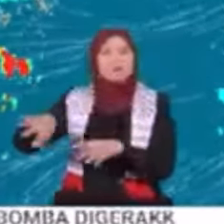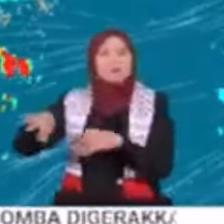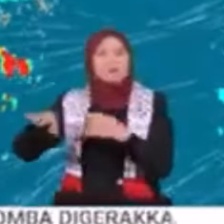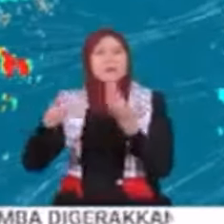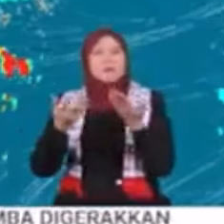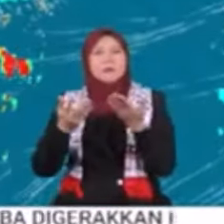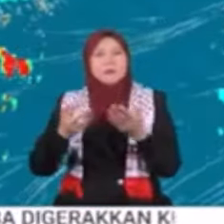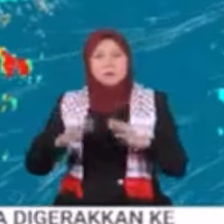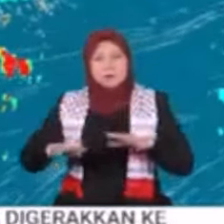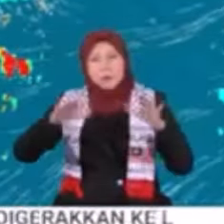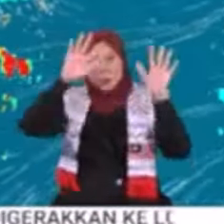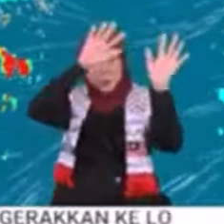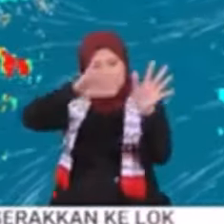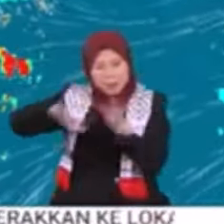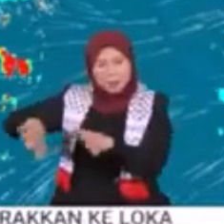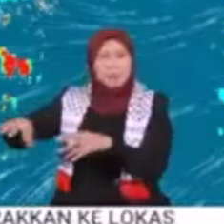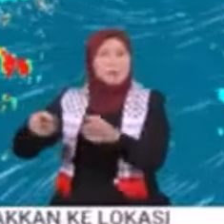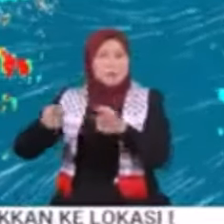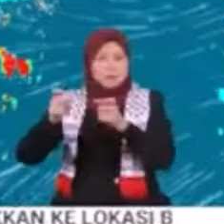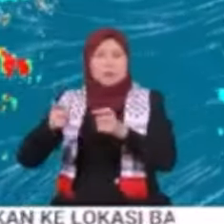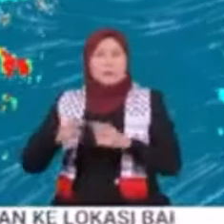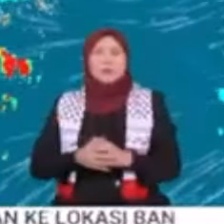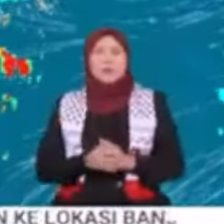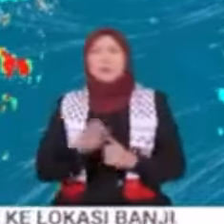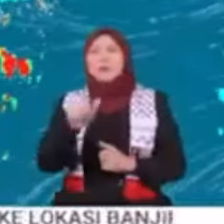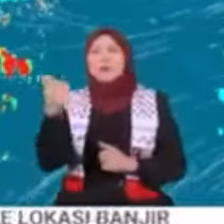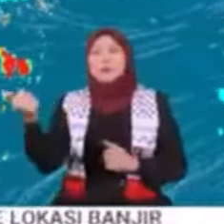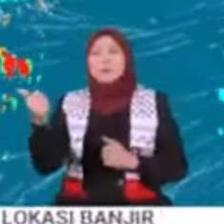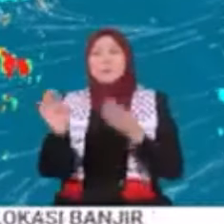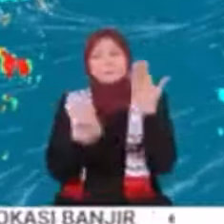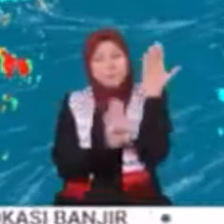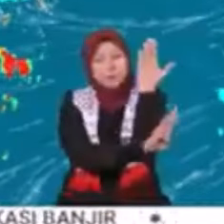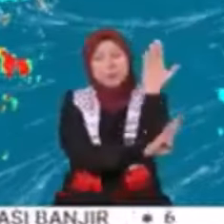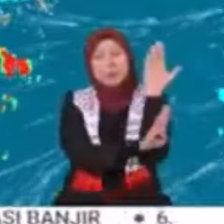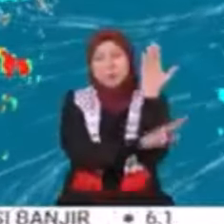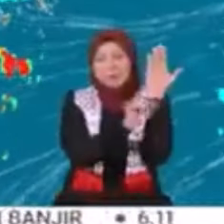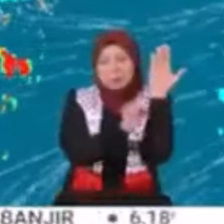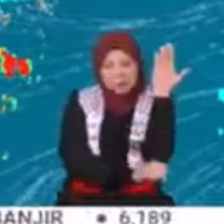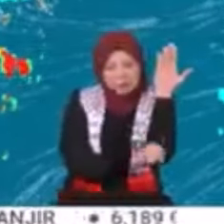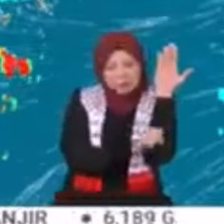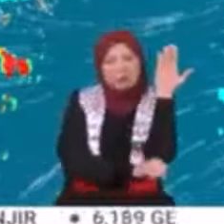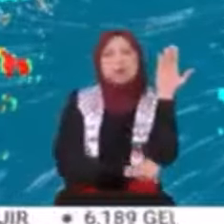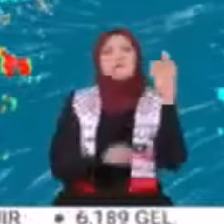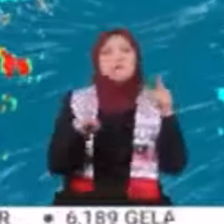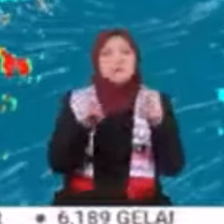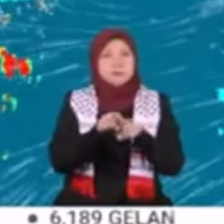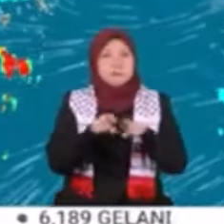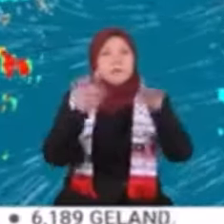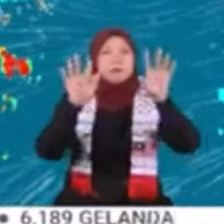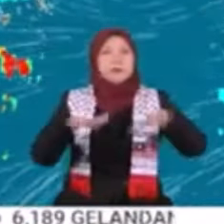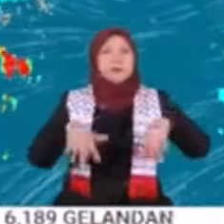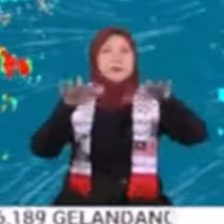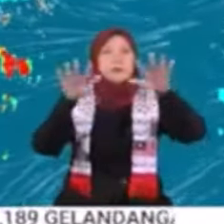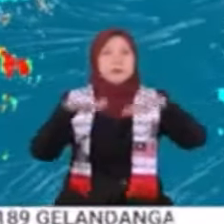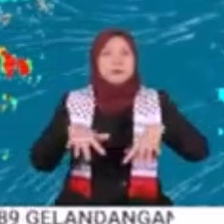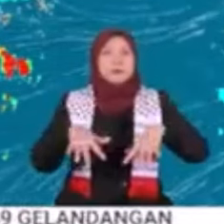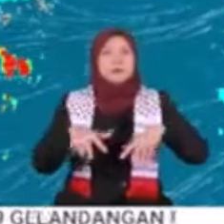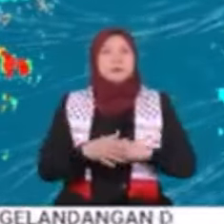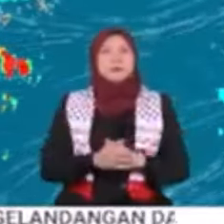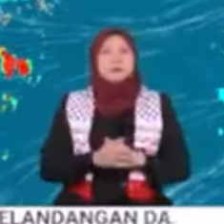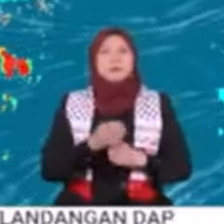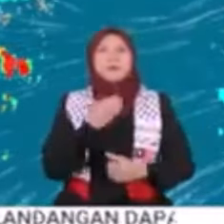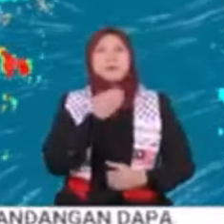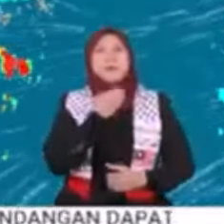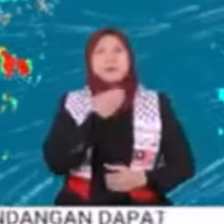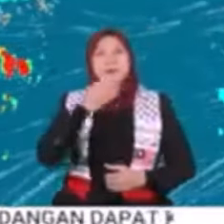ke kawasan daratan. Bagi negeri-negeri lain di pantai barat dan juga selatan juga mengalami keadaan cuaca lembap, melibatkan di